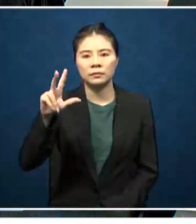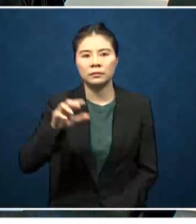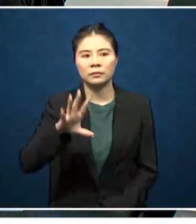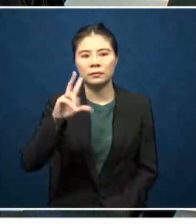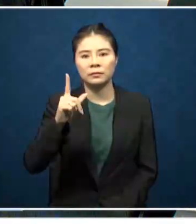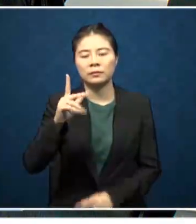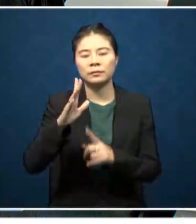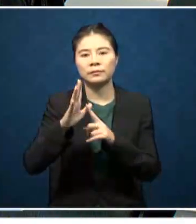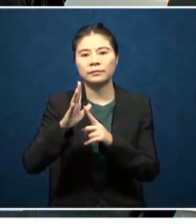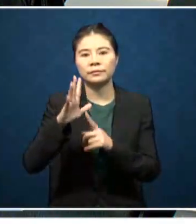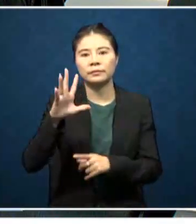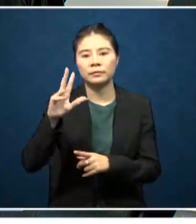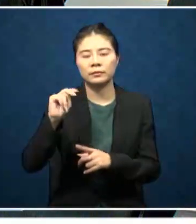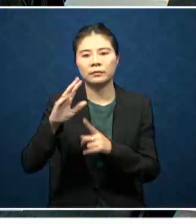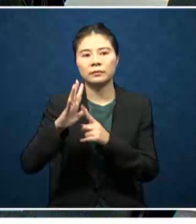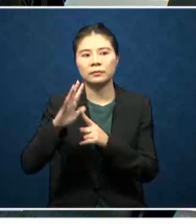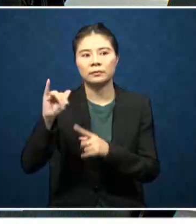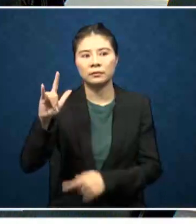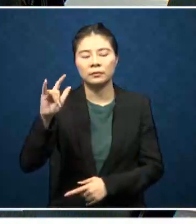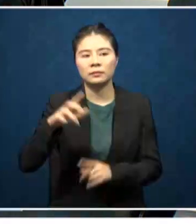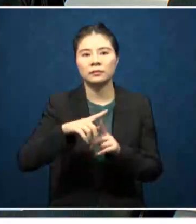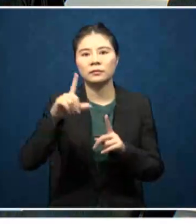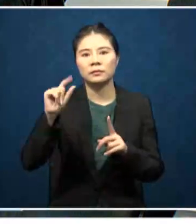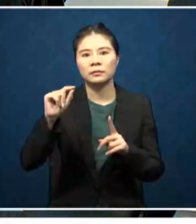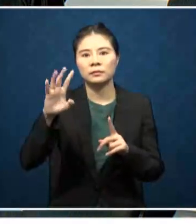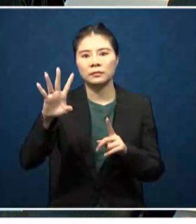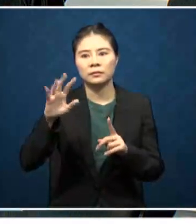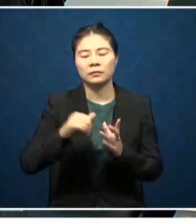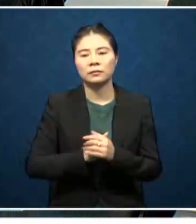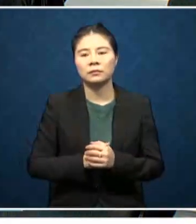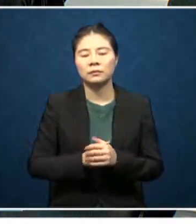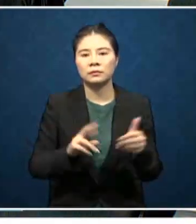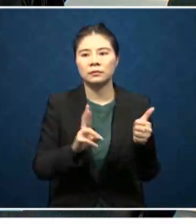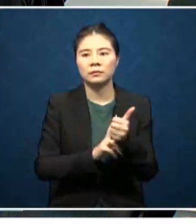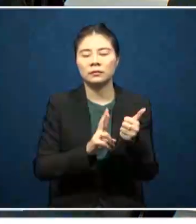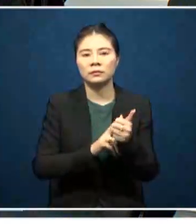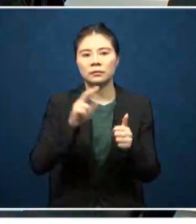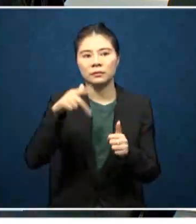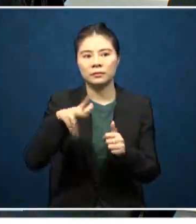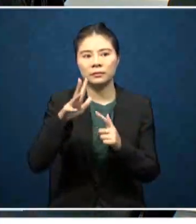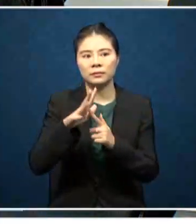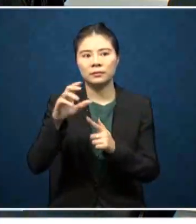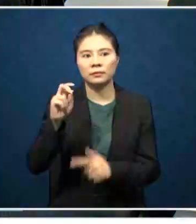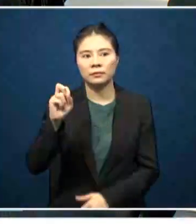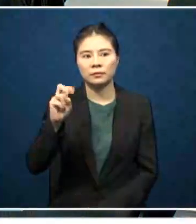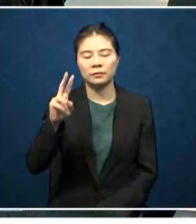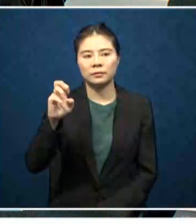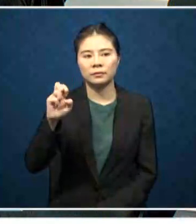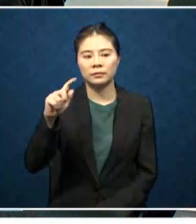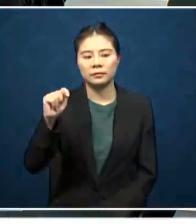ชำนาญงามมณีอุดม 24รองศาตราจารย์ภาษิตหล่อธีรพงษ์